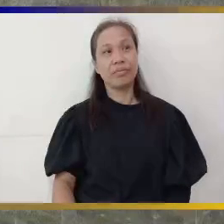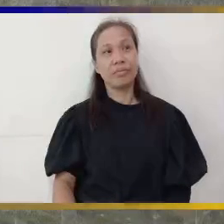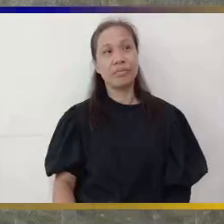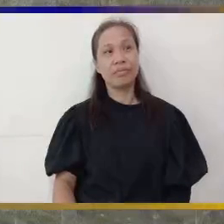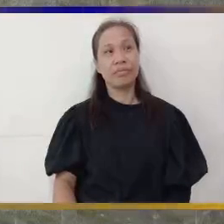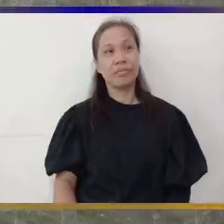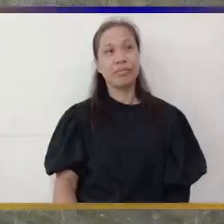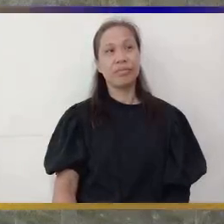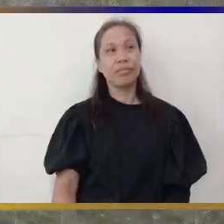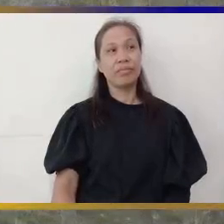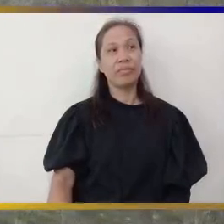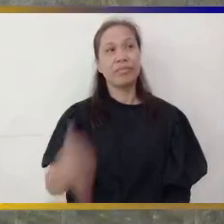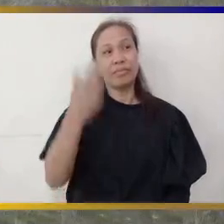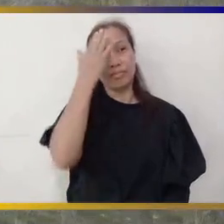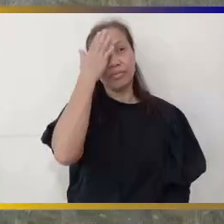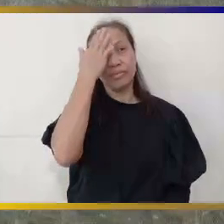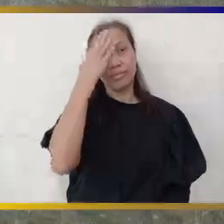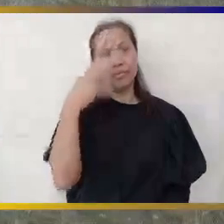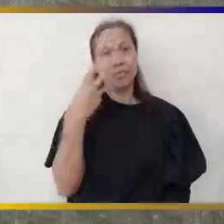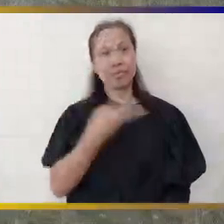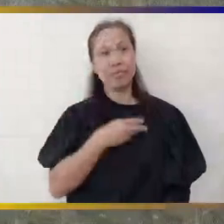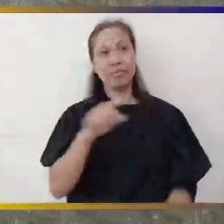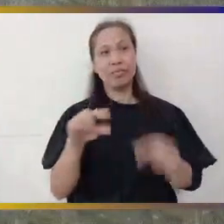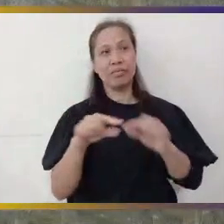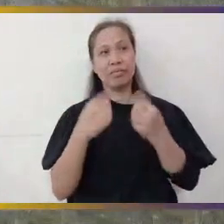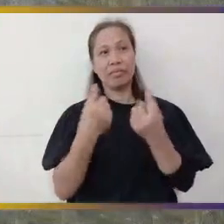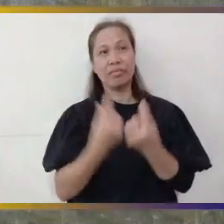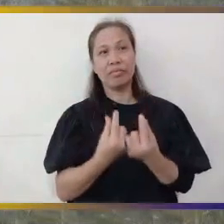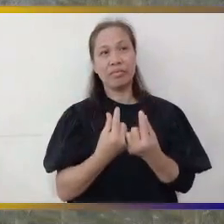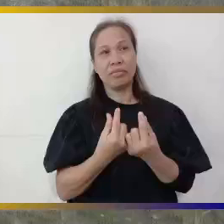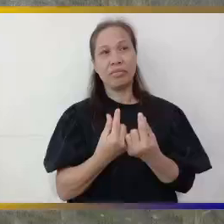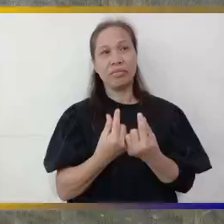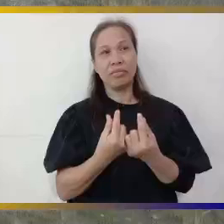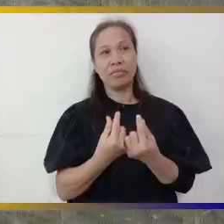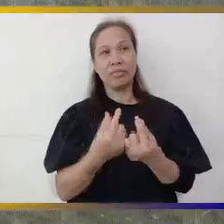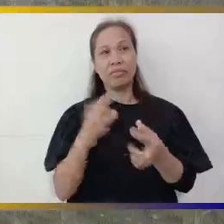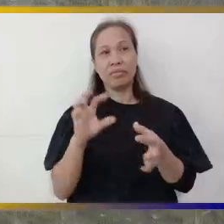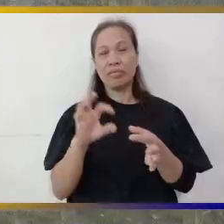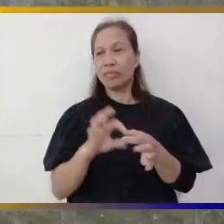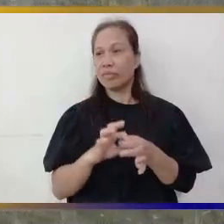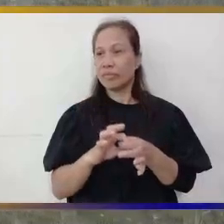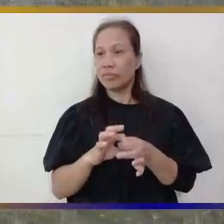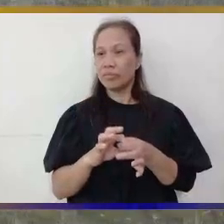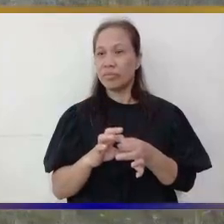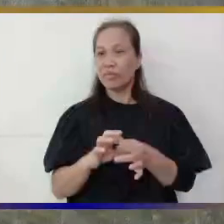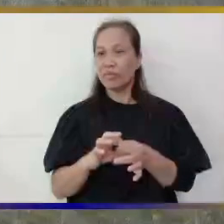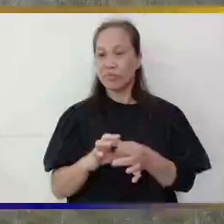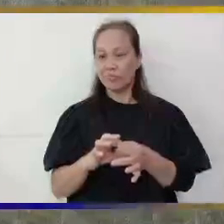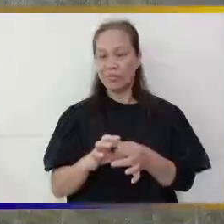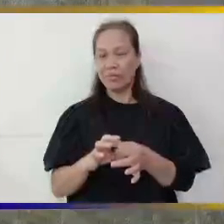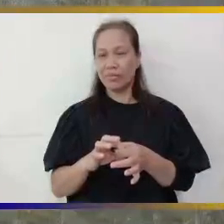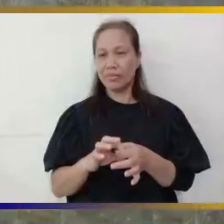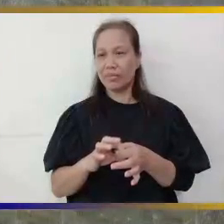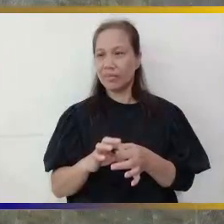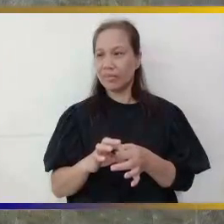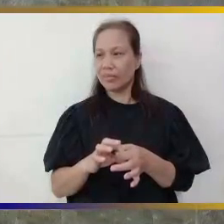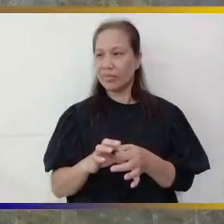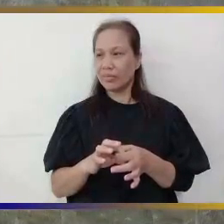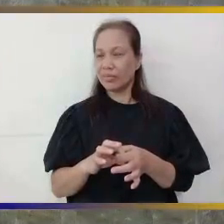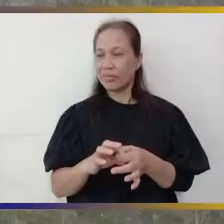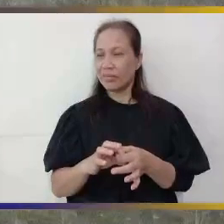kapatid alam naman natin isang grupo ng pananampalataya willing silang mamatay para sa leader nila wow